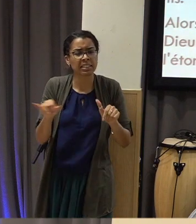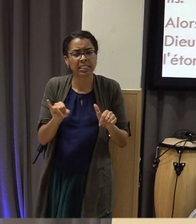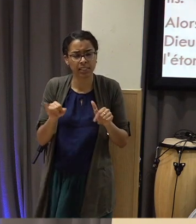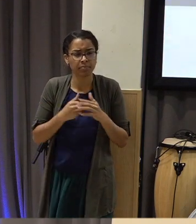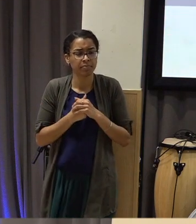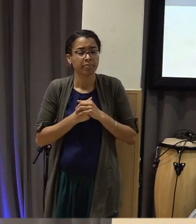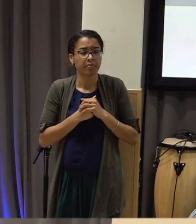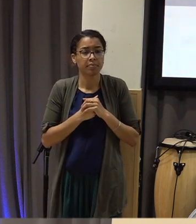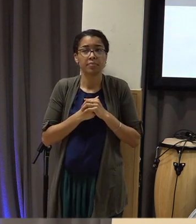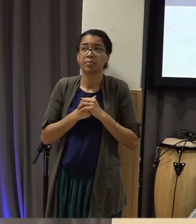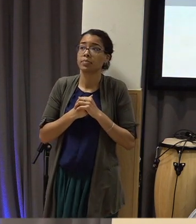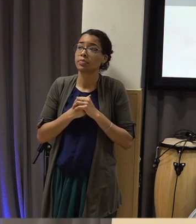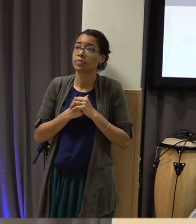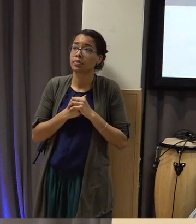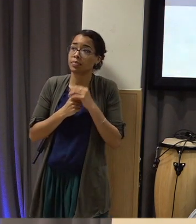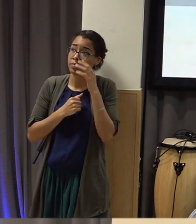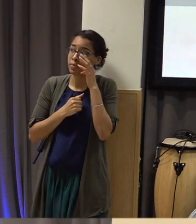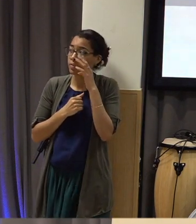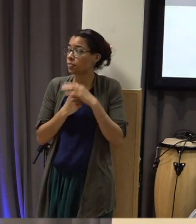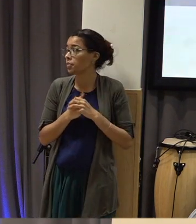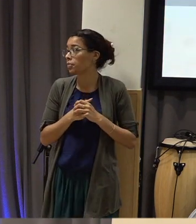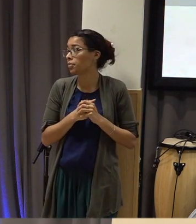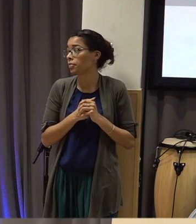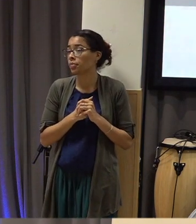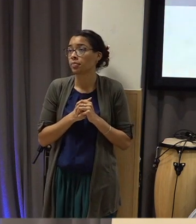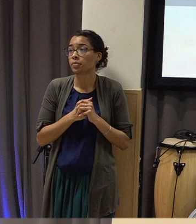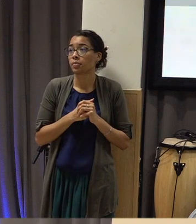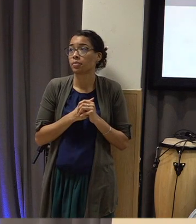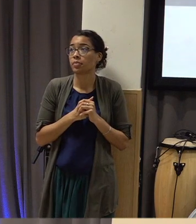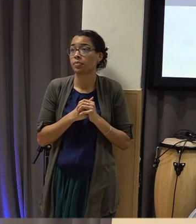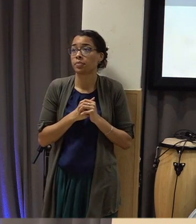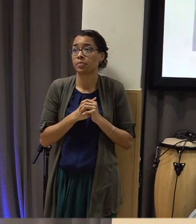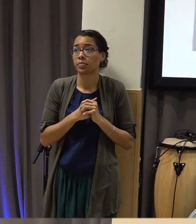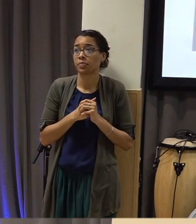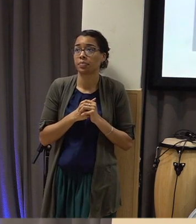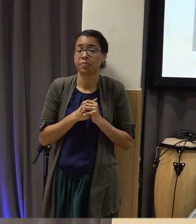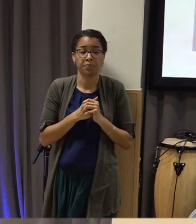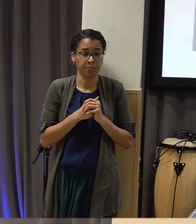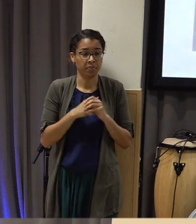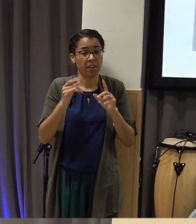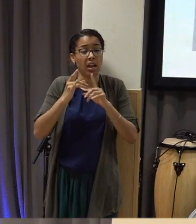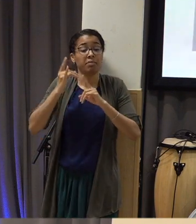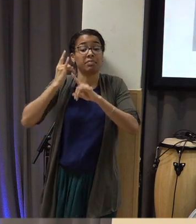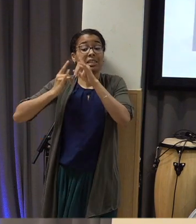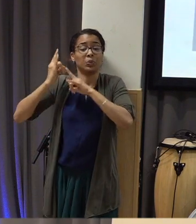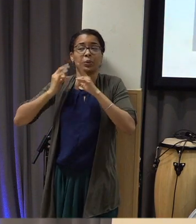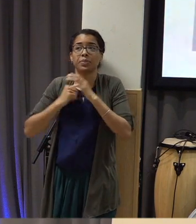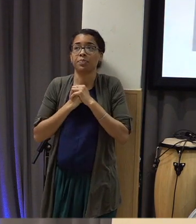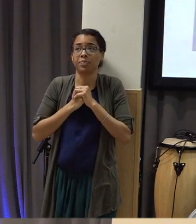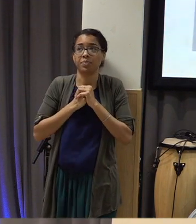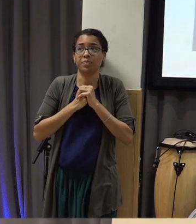présence. Qui sont les protagonistes? Un peu d'histoire. L'Empire romain